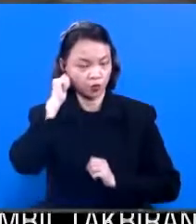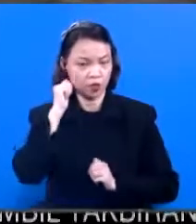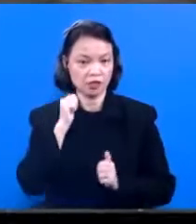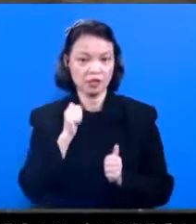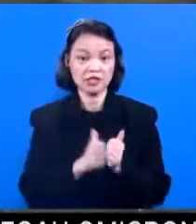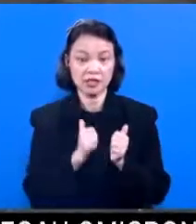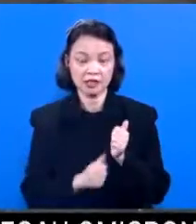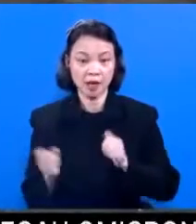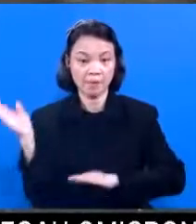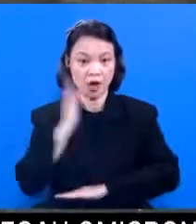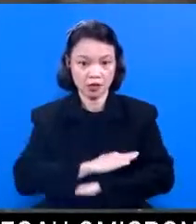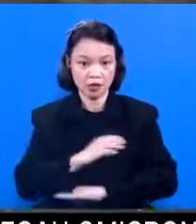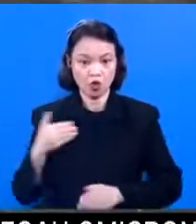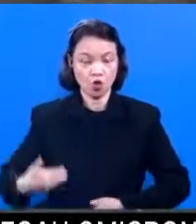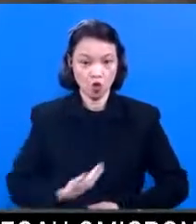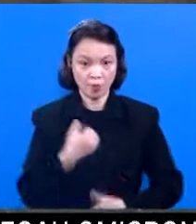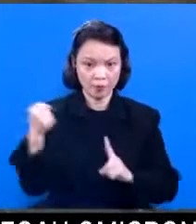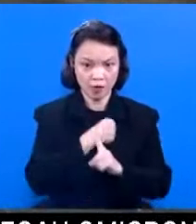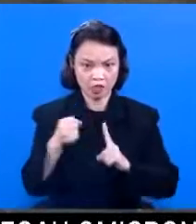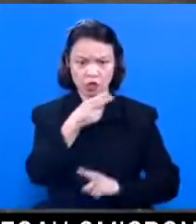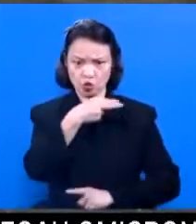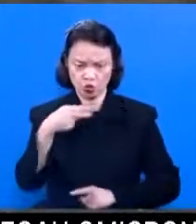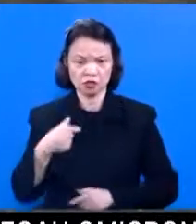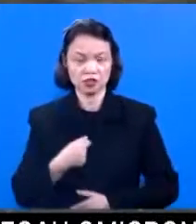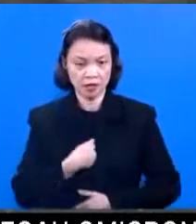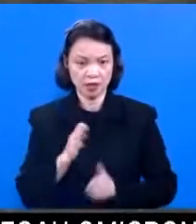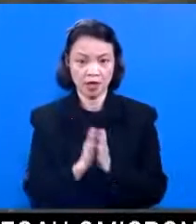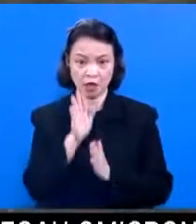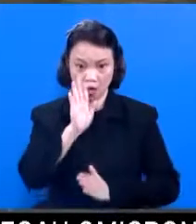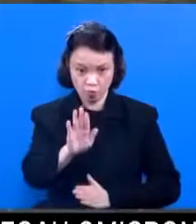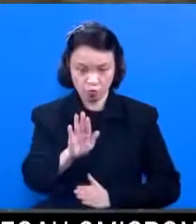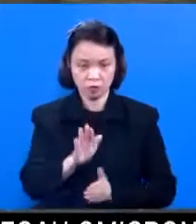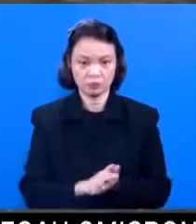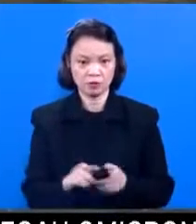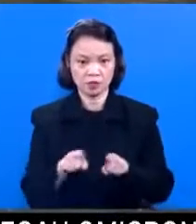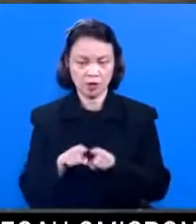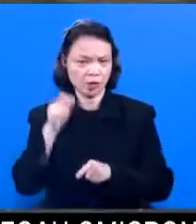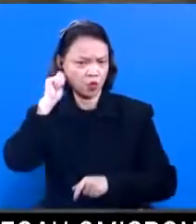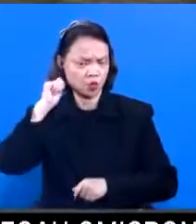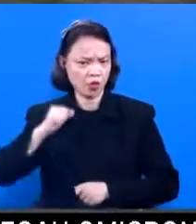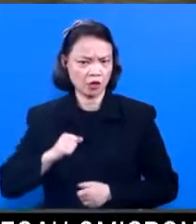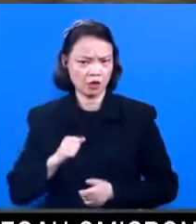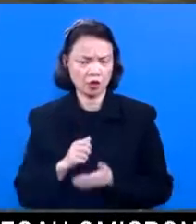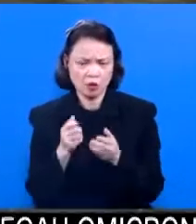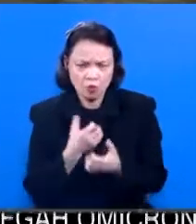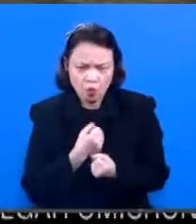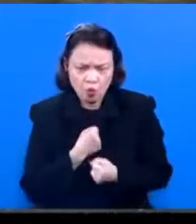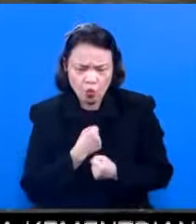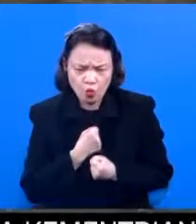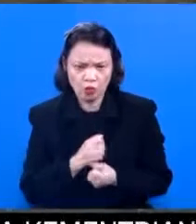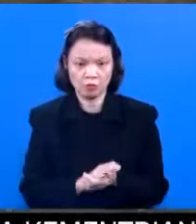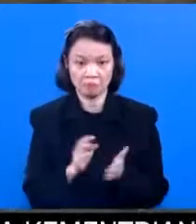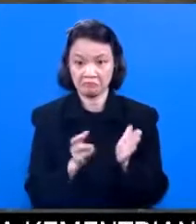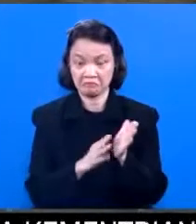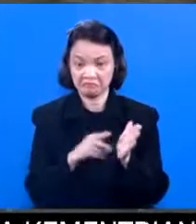harinya menjadi korban kekerasan di Indonesia. Saya dan juga Anda sebagai perempuan patut khawatir dengan angka ini, karena kasus